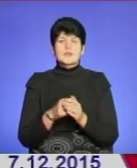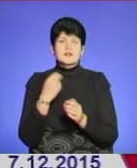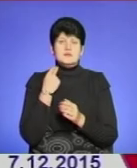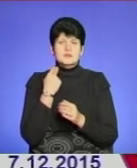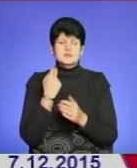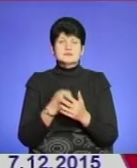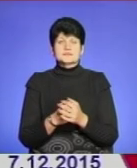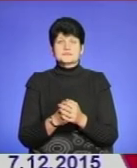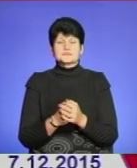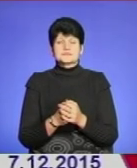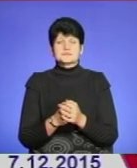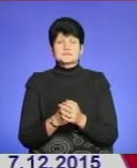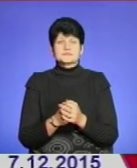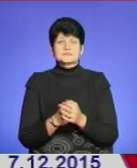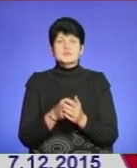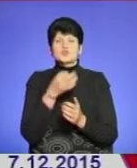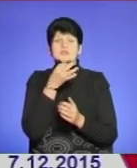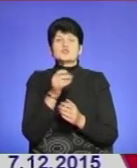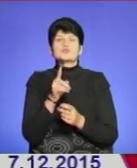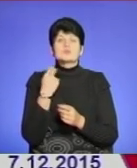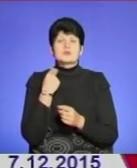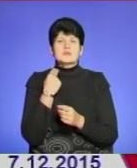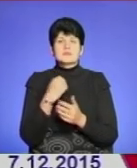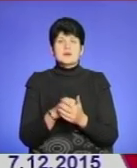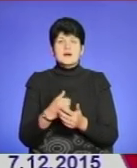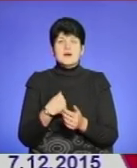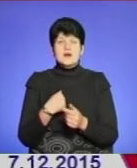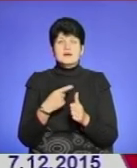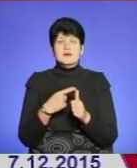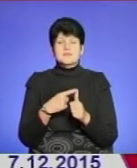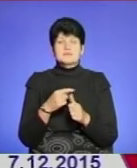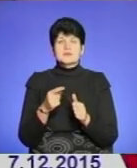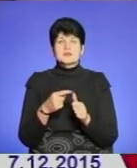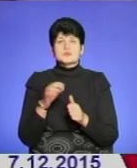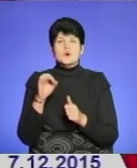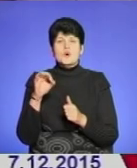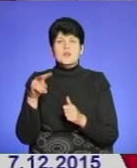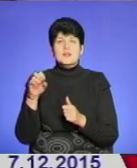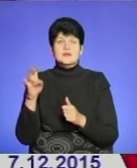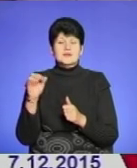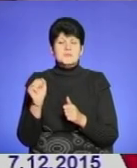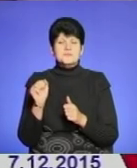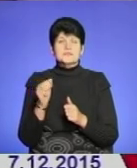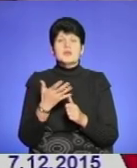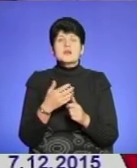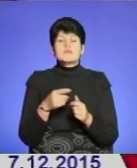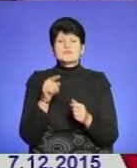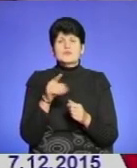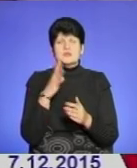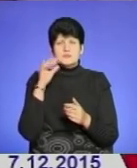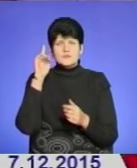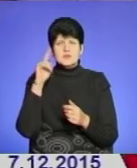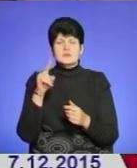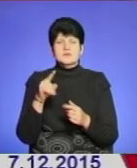Англійська. Скажи щось по-англійськи. I am is Оленка. Усіма своїми вміннями Оленка завдячує